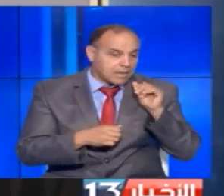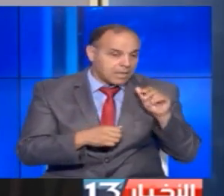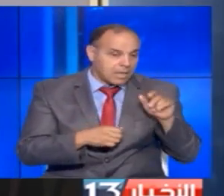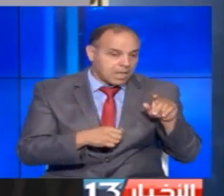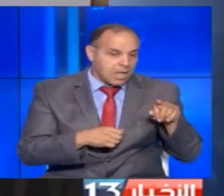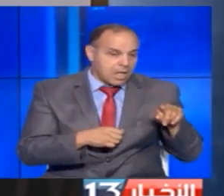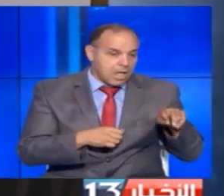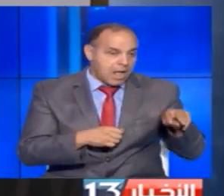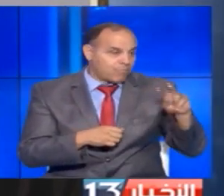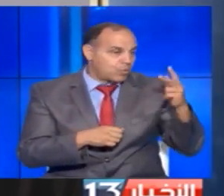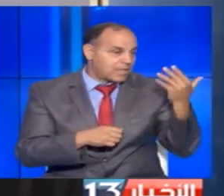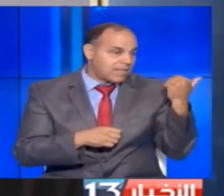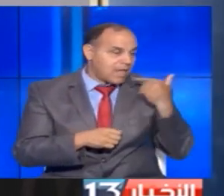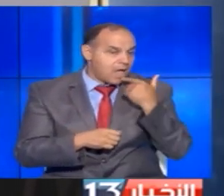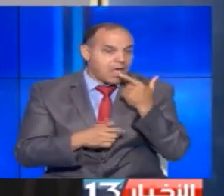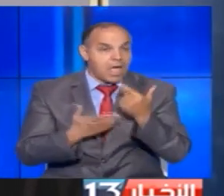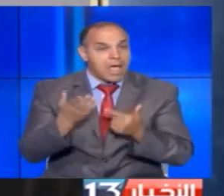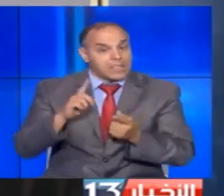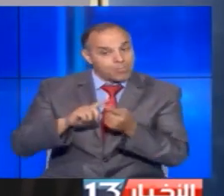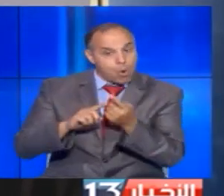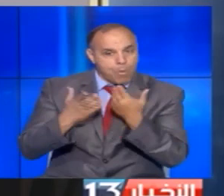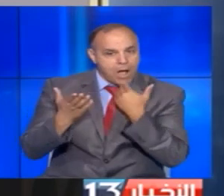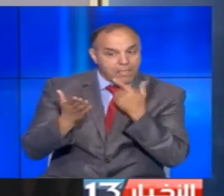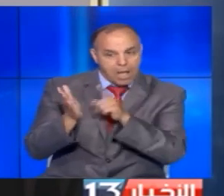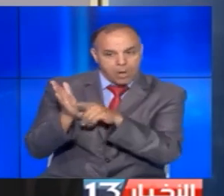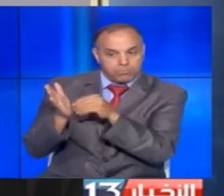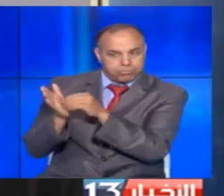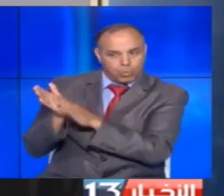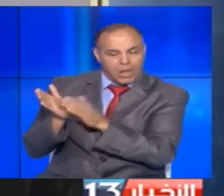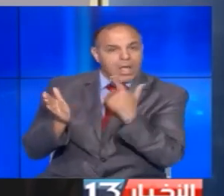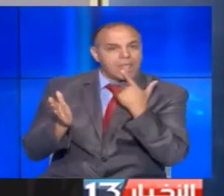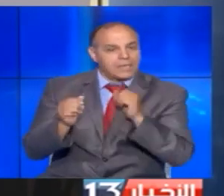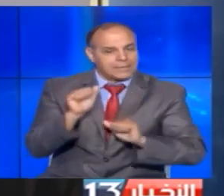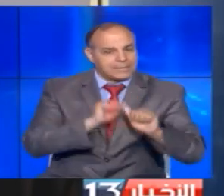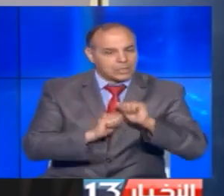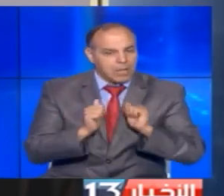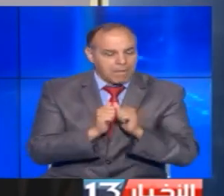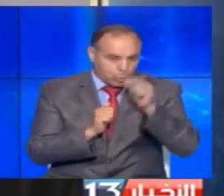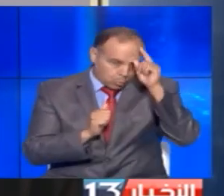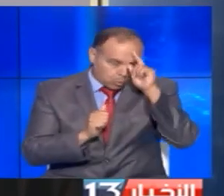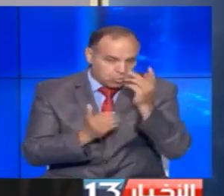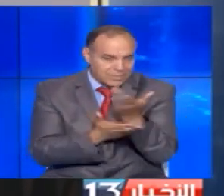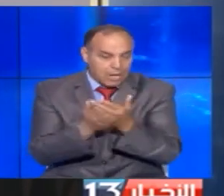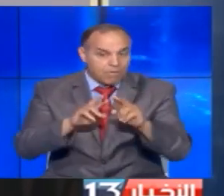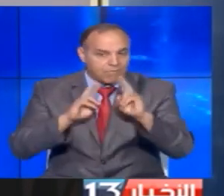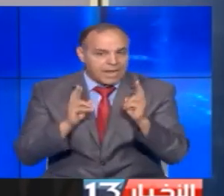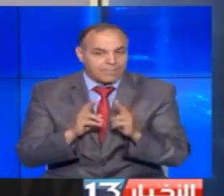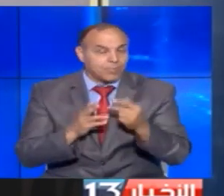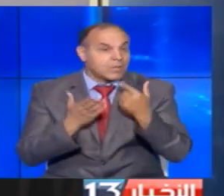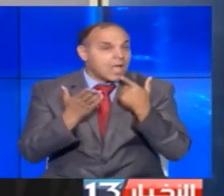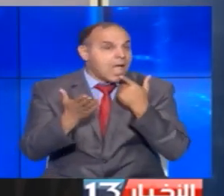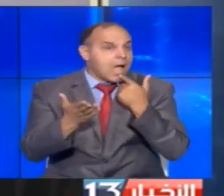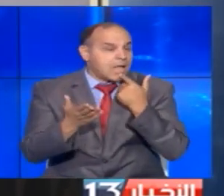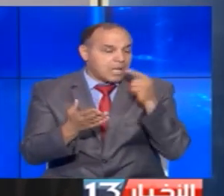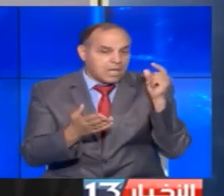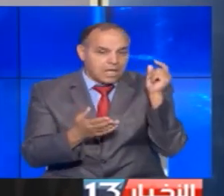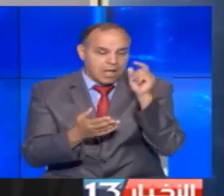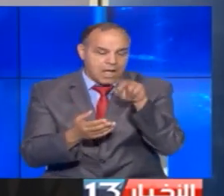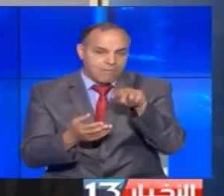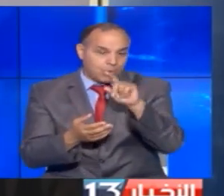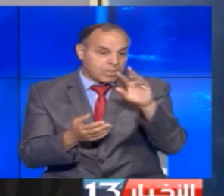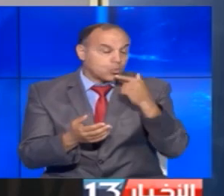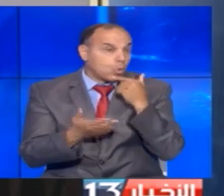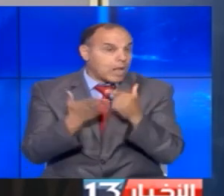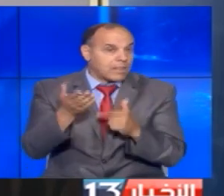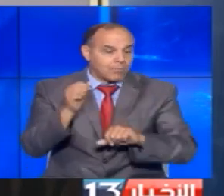والفين ولمسنا اهميه هذا القانون في دعم التنسيق الوطني والتعاون الدولي ومن باثنتي عشره والفين